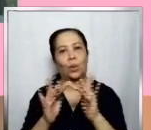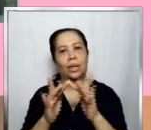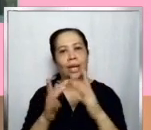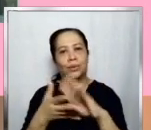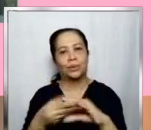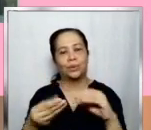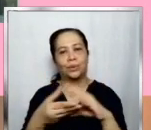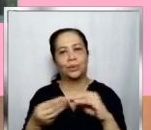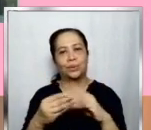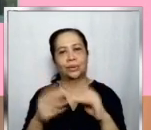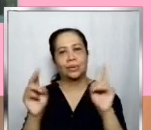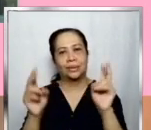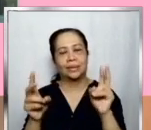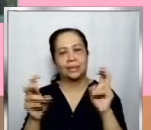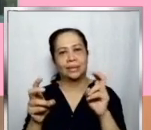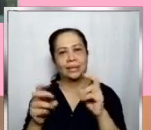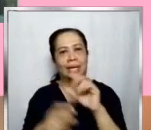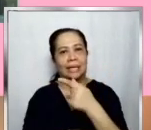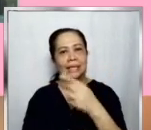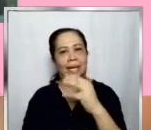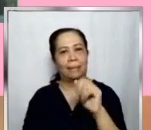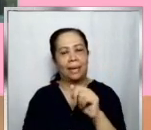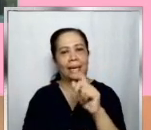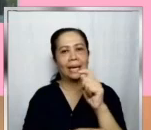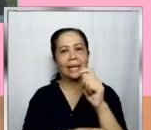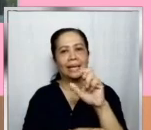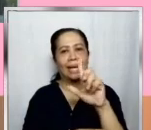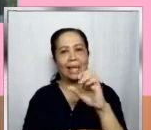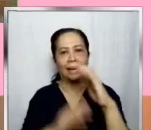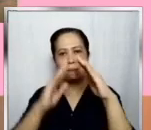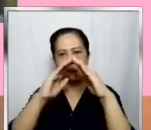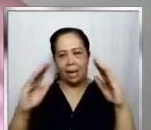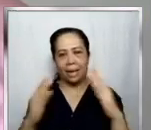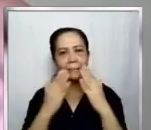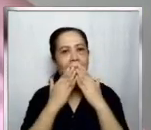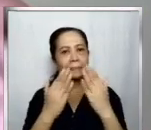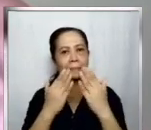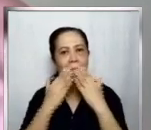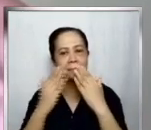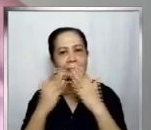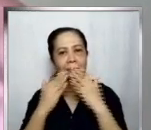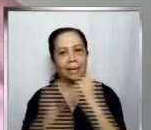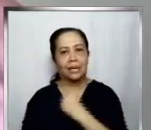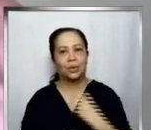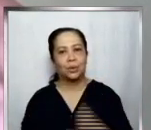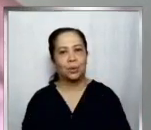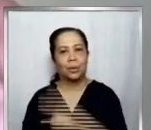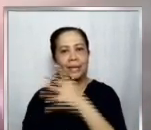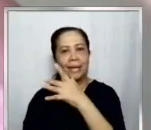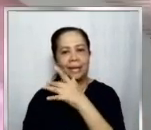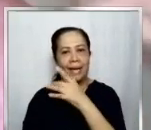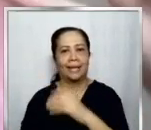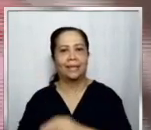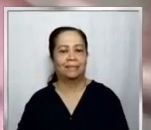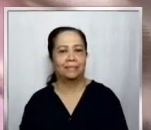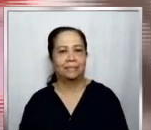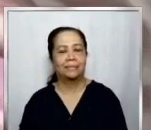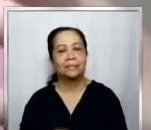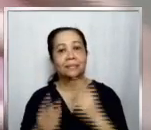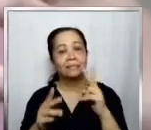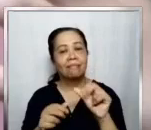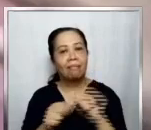tinawag na GMA Telebahay. Pasasalamat kay Super Nanay. Nakakatuwang makita na everyone